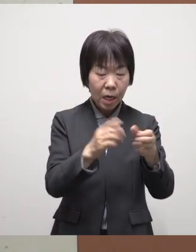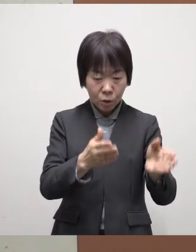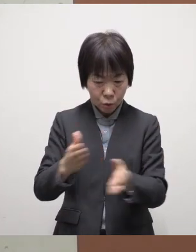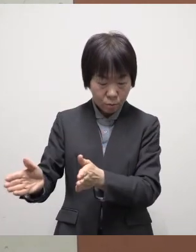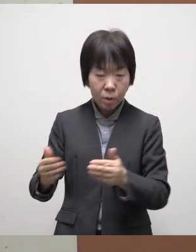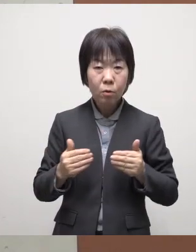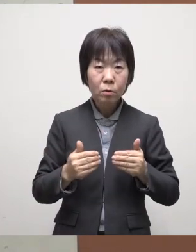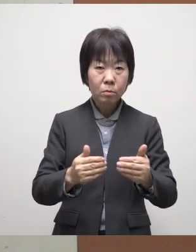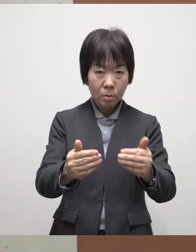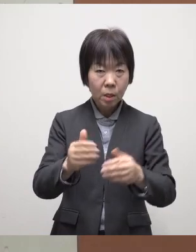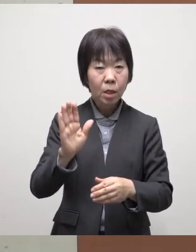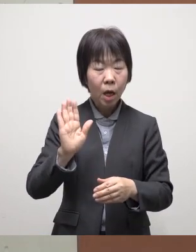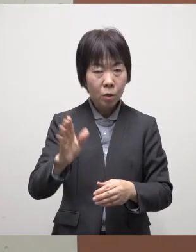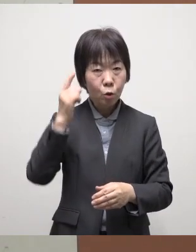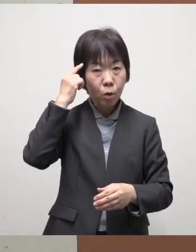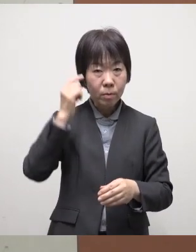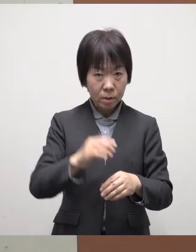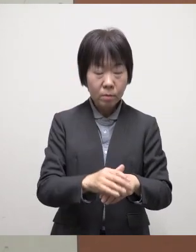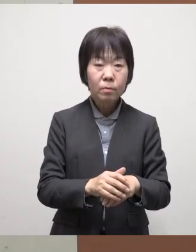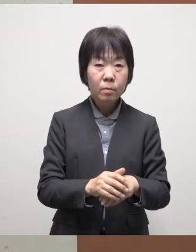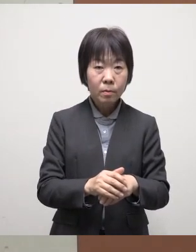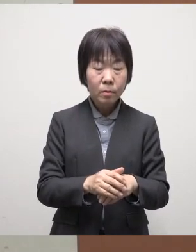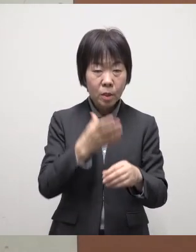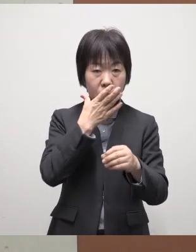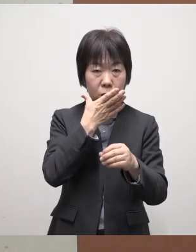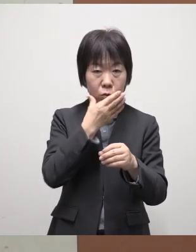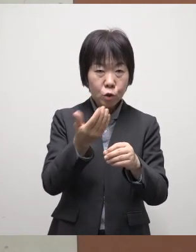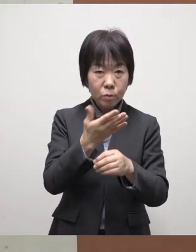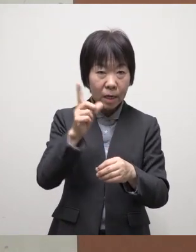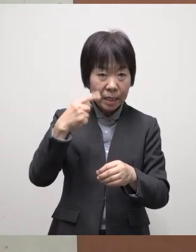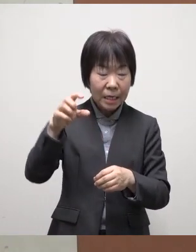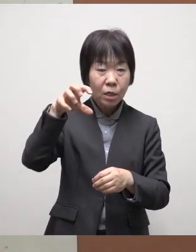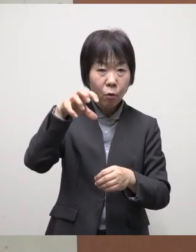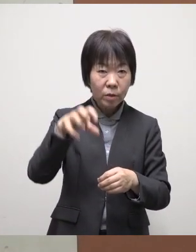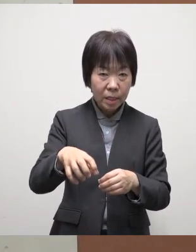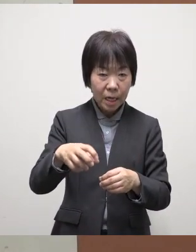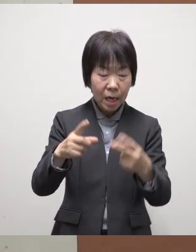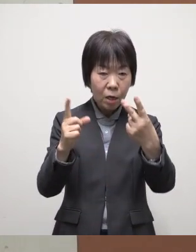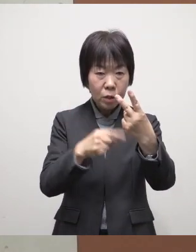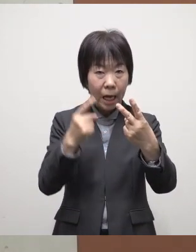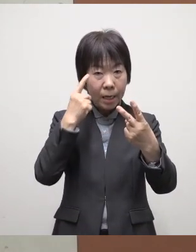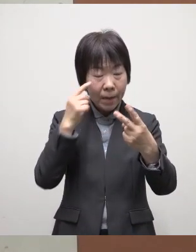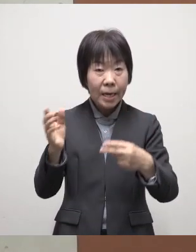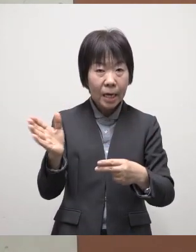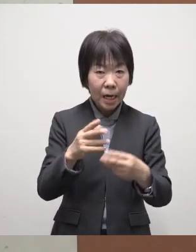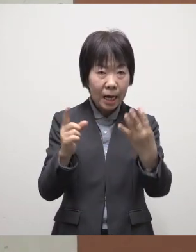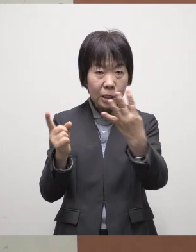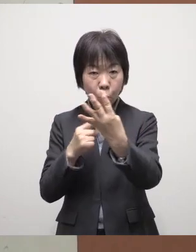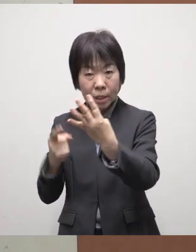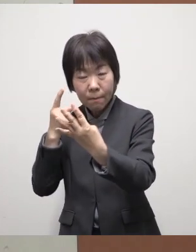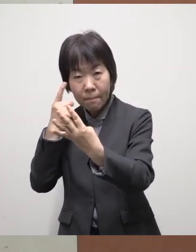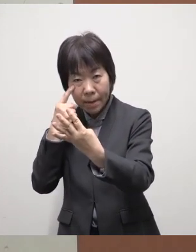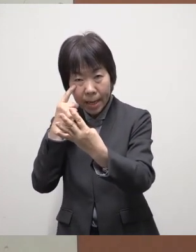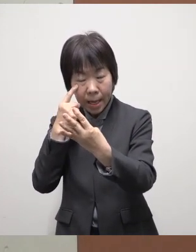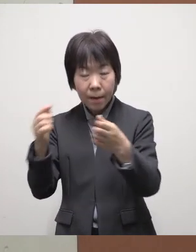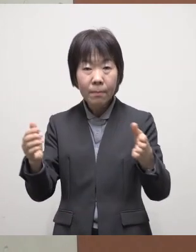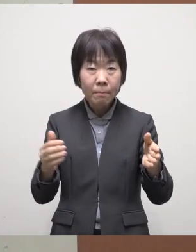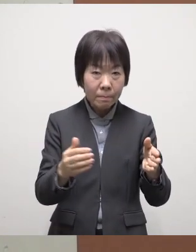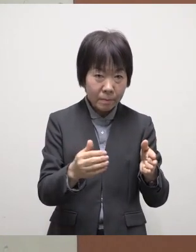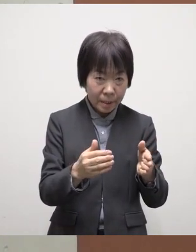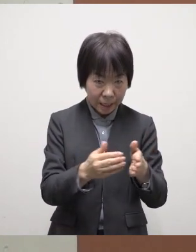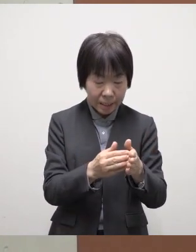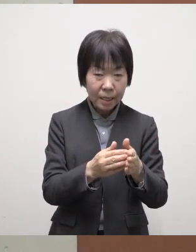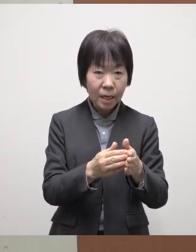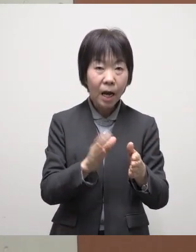整えておられるところだと思います福島県において2年目から今回4例目までということになりまし